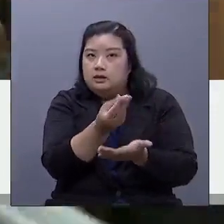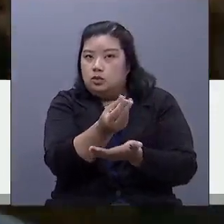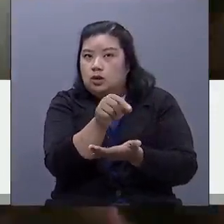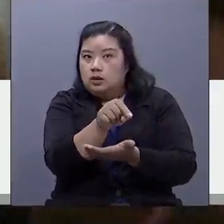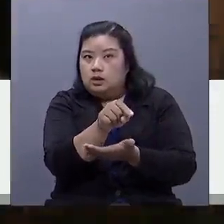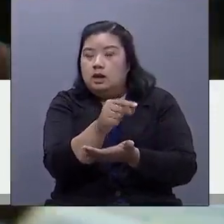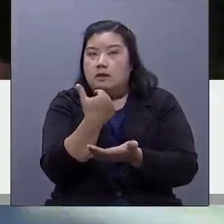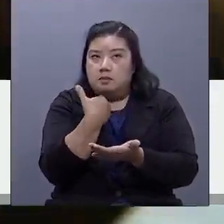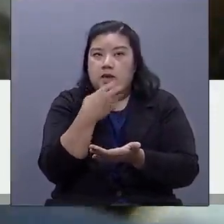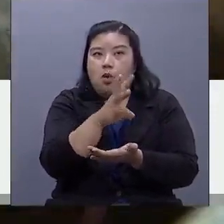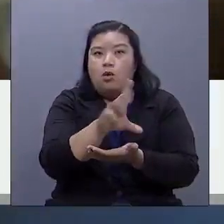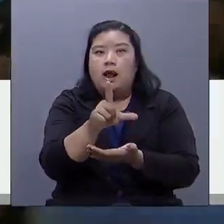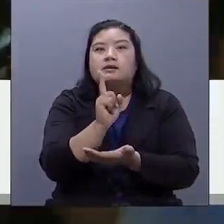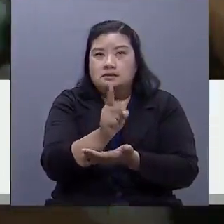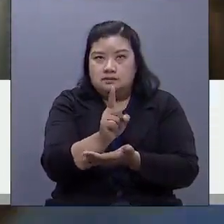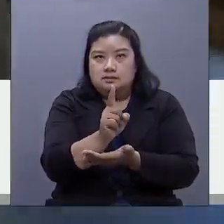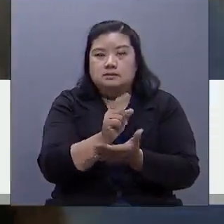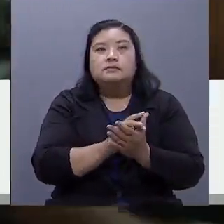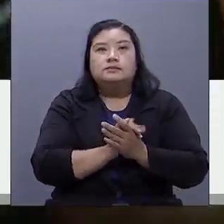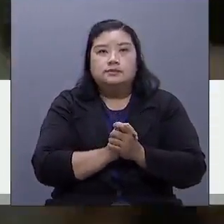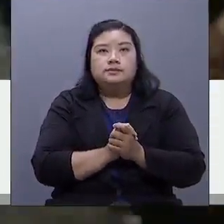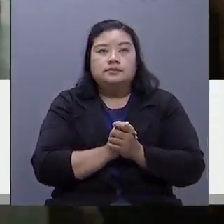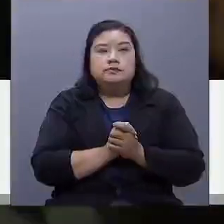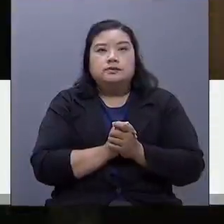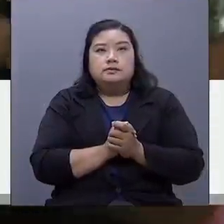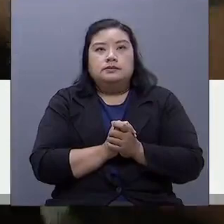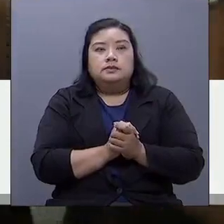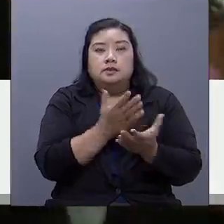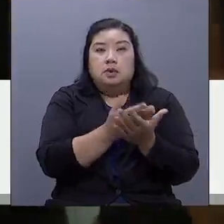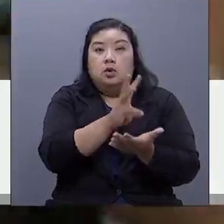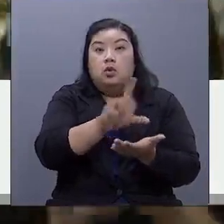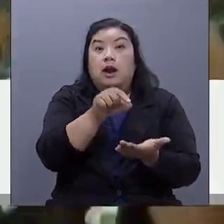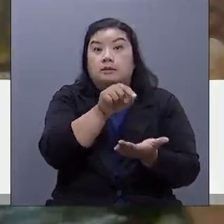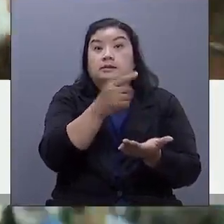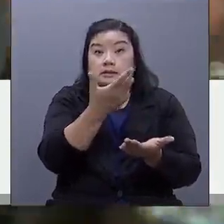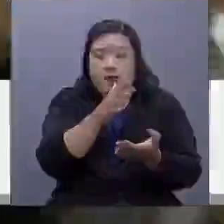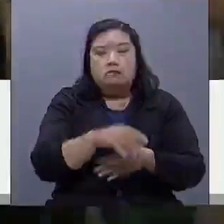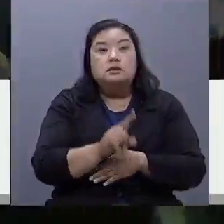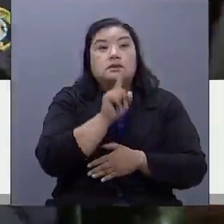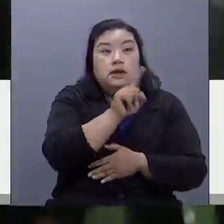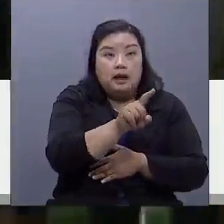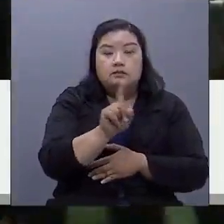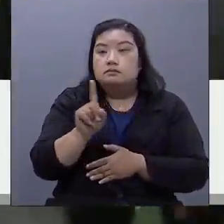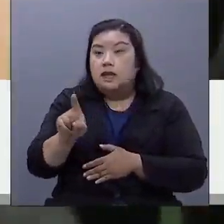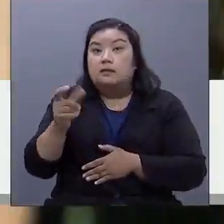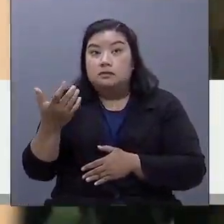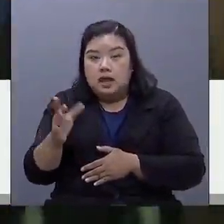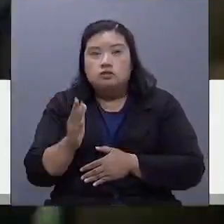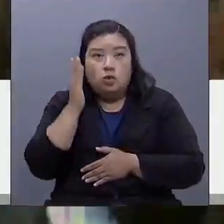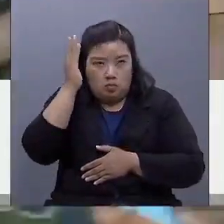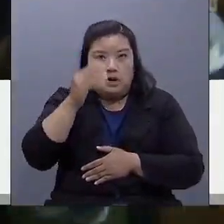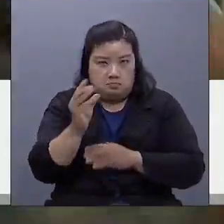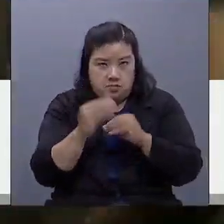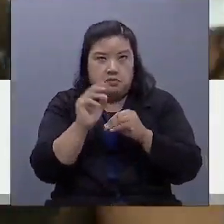เพียง 6ล้านบาทเท่านั้นนะคะซึ่งหลังจากที่สอบปากคำทั้งสองคนแล้วค่ะตำรวจก็อาจจะต้องเชิญคุณ